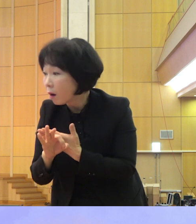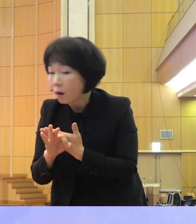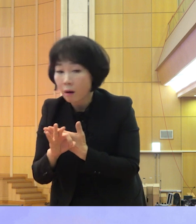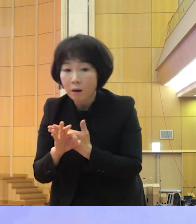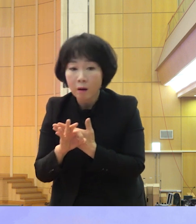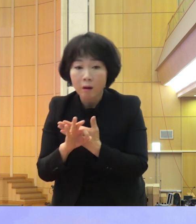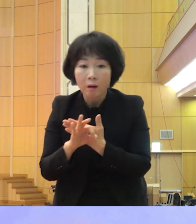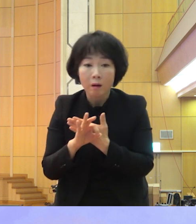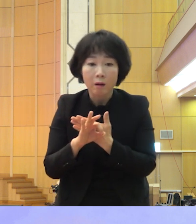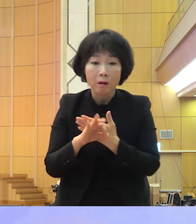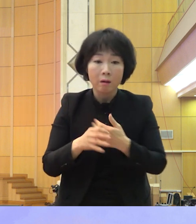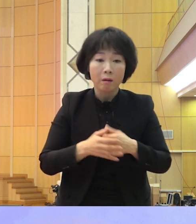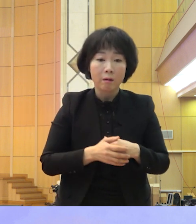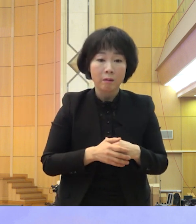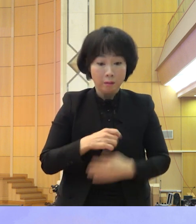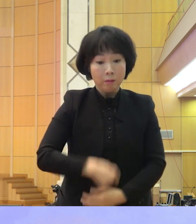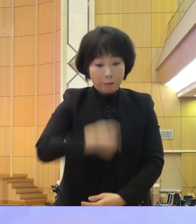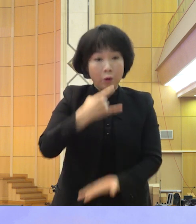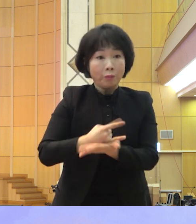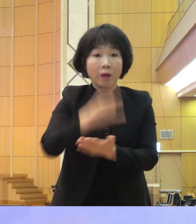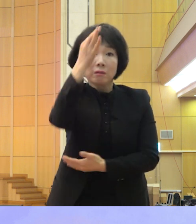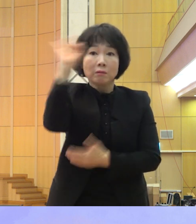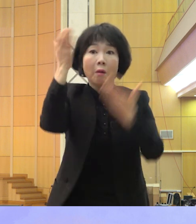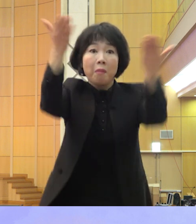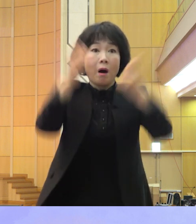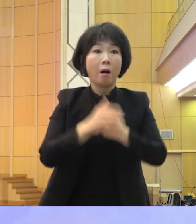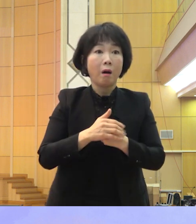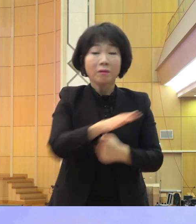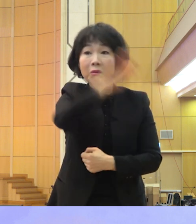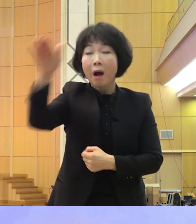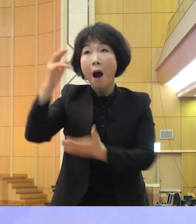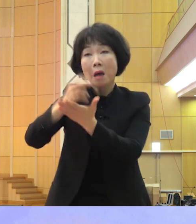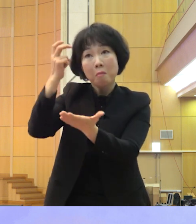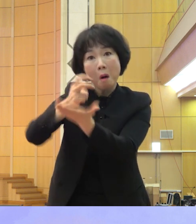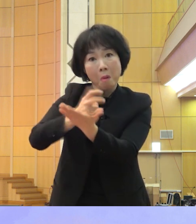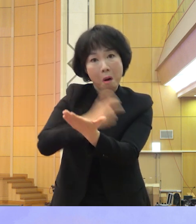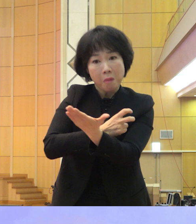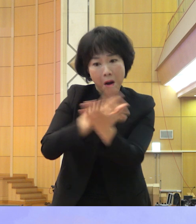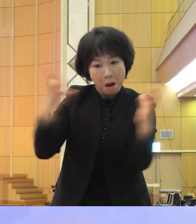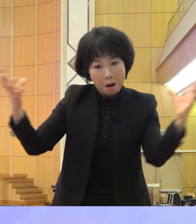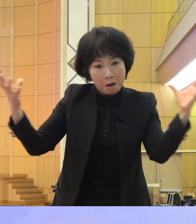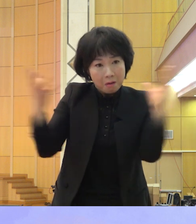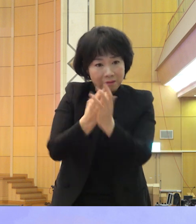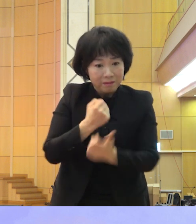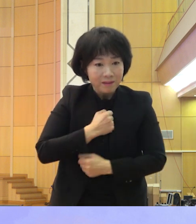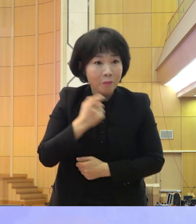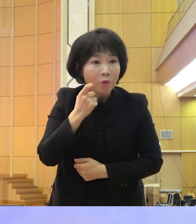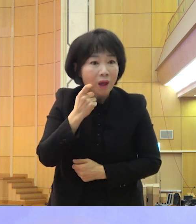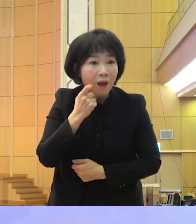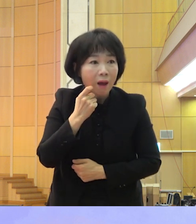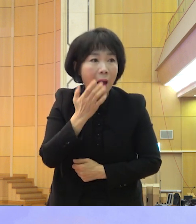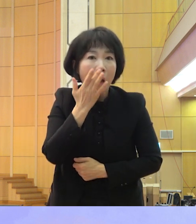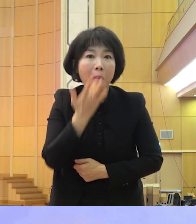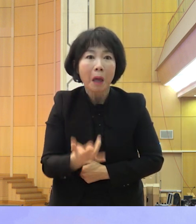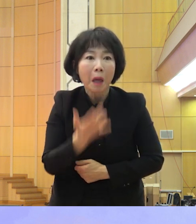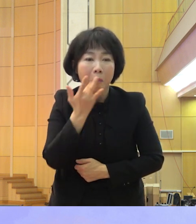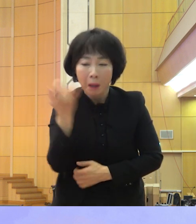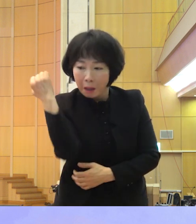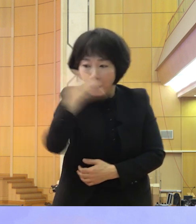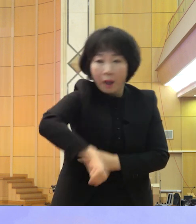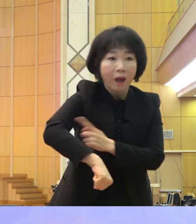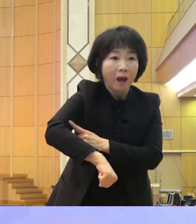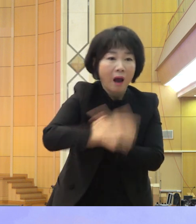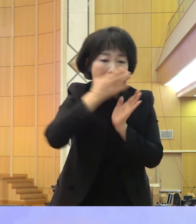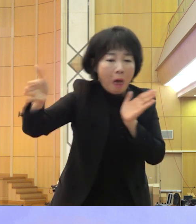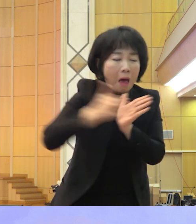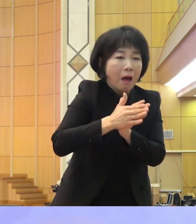로마서 10장 5절 말씀처럼 의롭다함을 받을 수 있는데, 율법을 다 지키다가 하나만 어겨도 모두